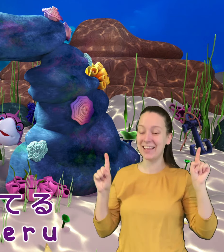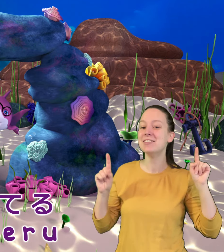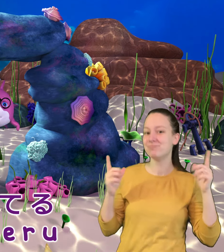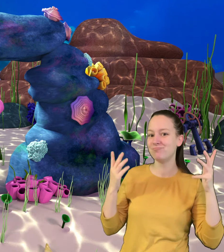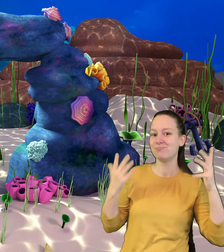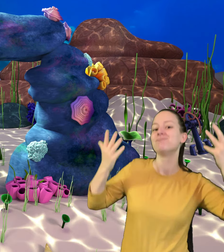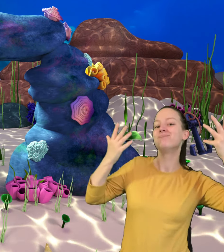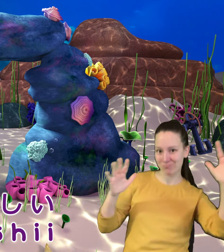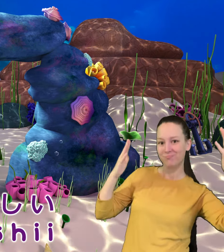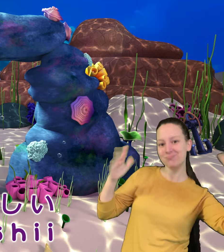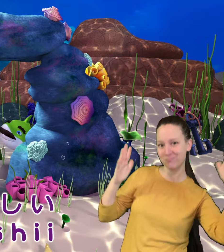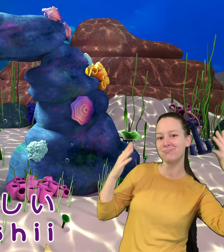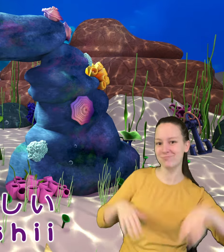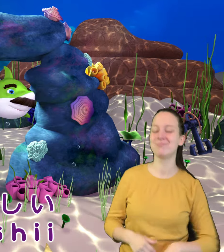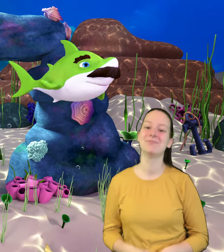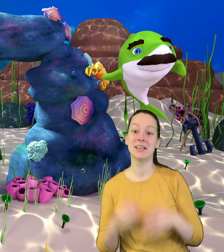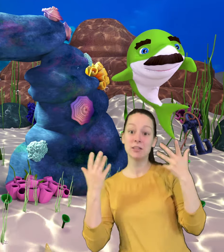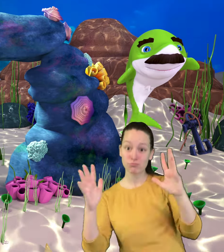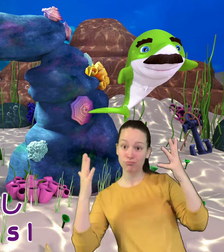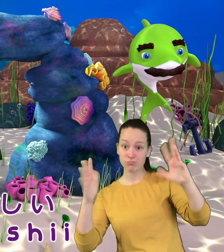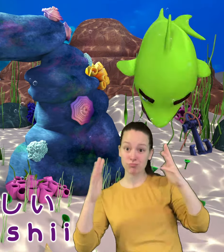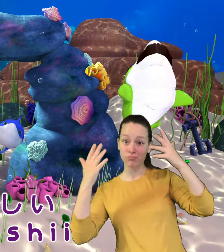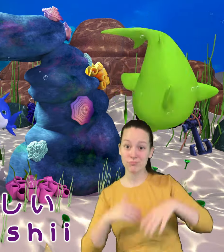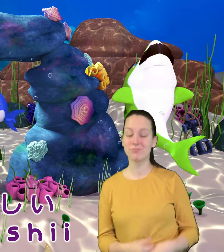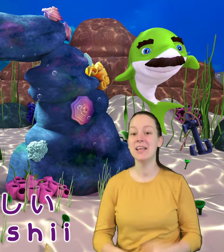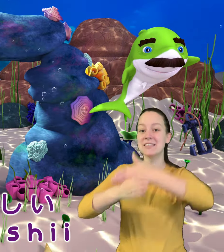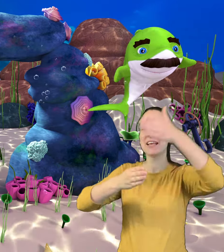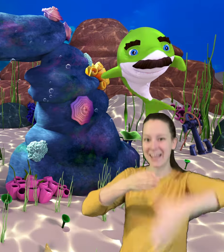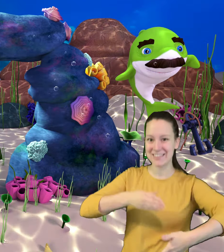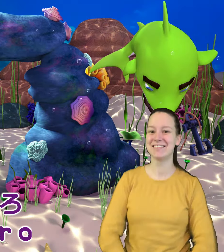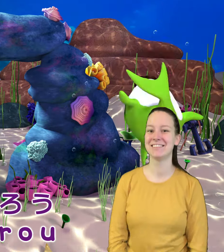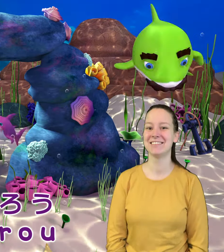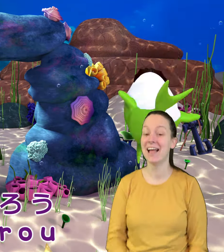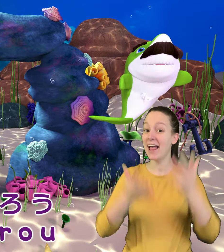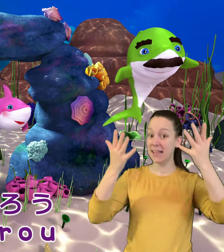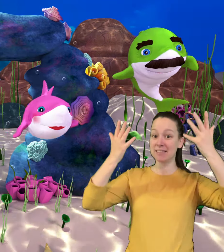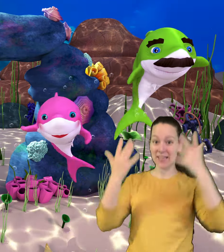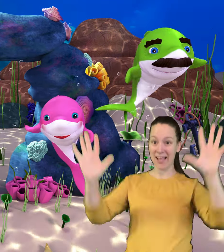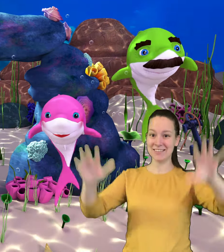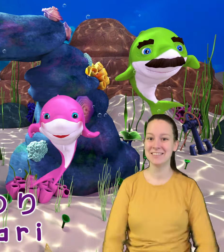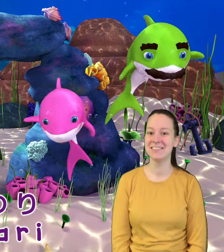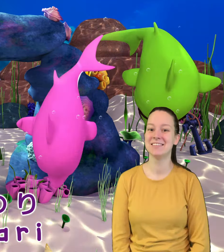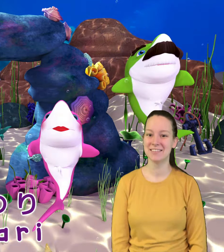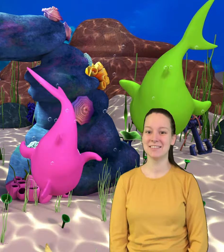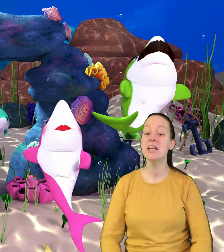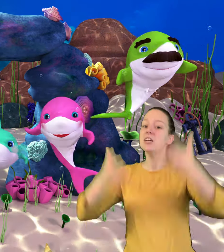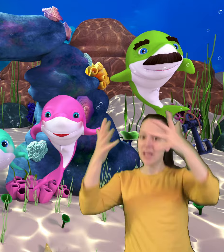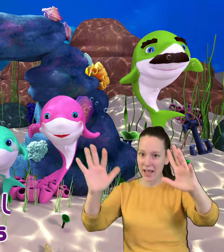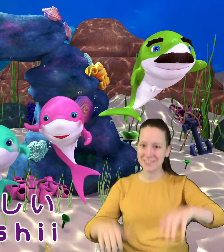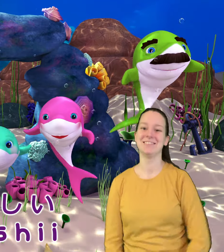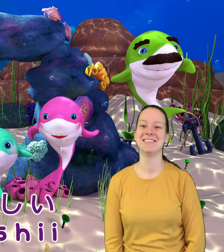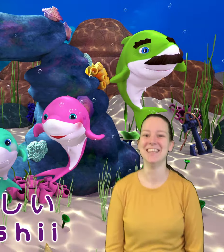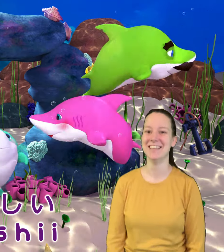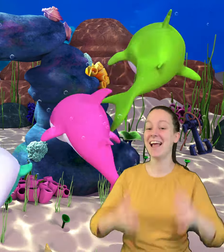生きてる嬉しい楽しい驚終わり